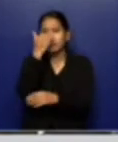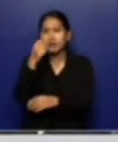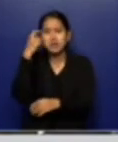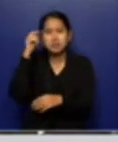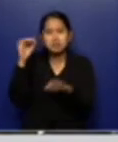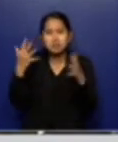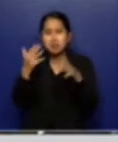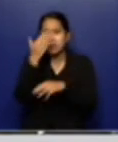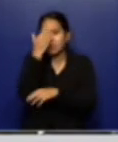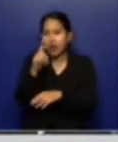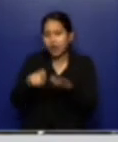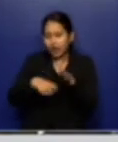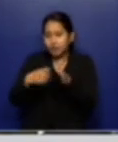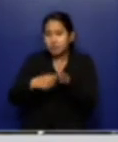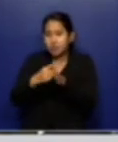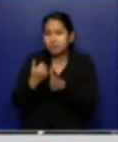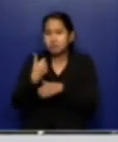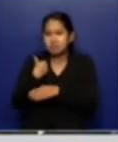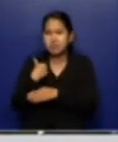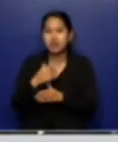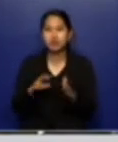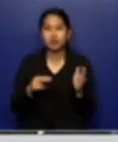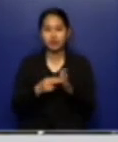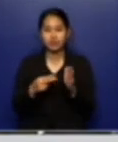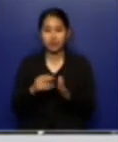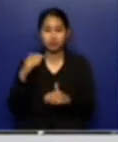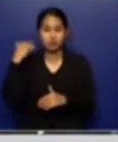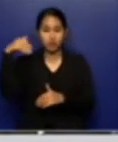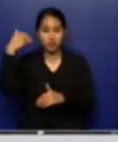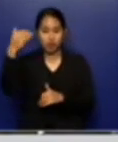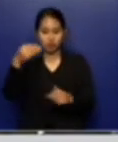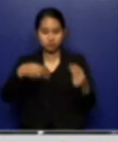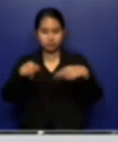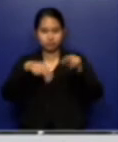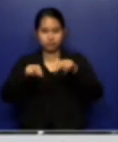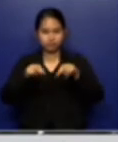เหตุและผลนะครับท่านประธานมันคงต้องมีตามกันต่อไปอ่ะเรื่องเนี้ย